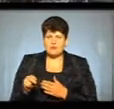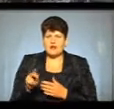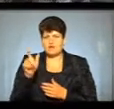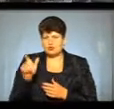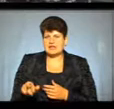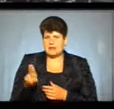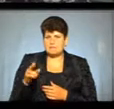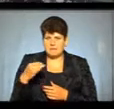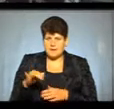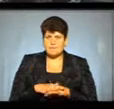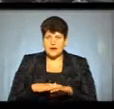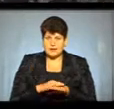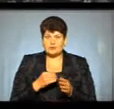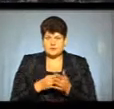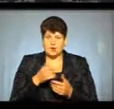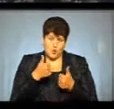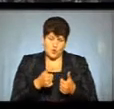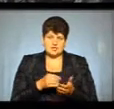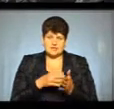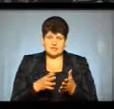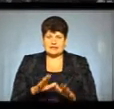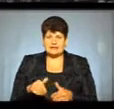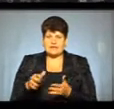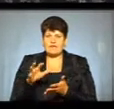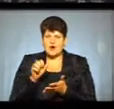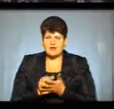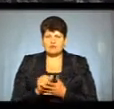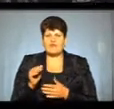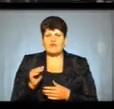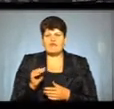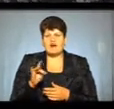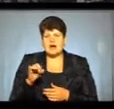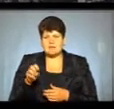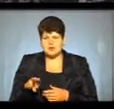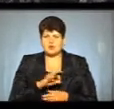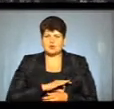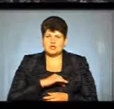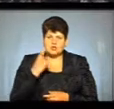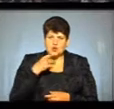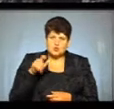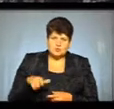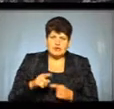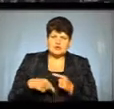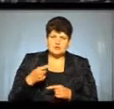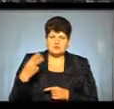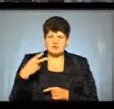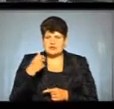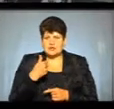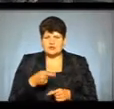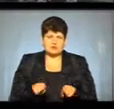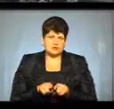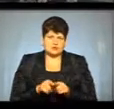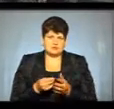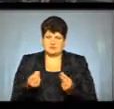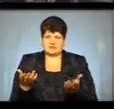ринковій ціні, хорошій ціні, і дає в оренду фермеру чи юридичній особі на наступних 20 років за ту саму ціну. Земля